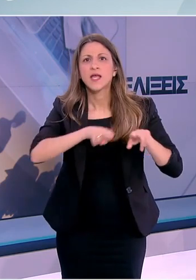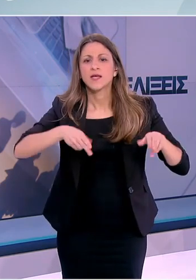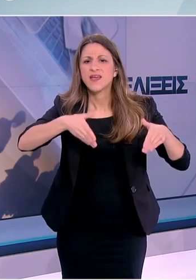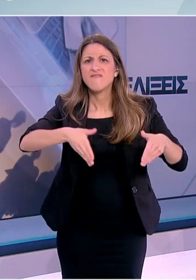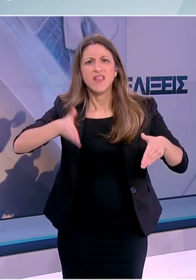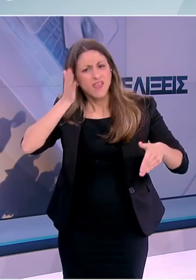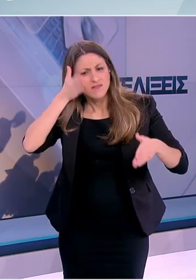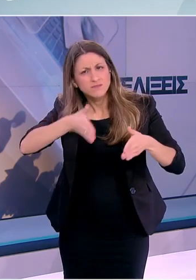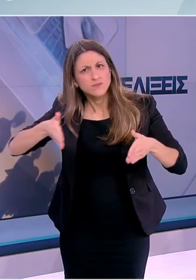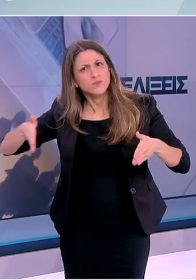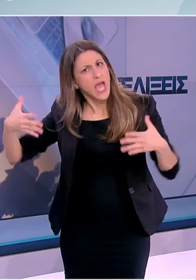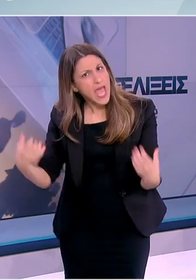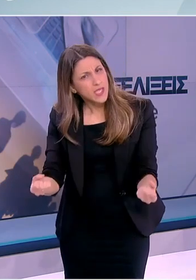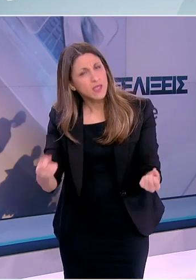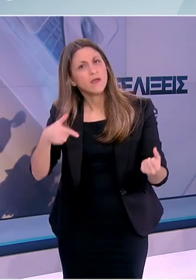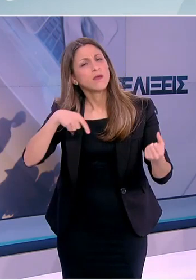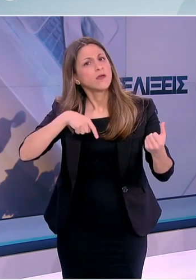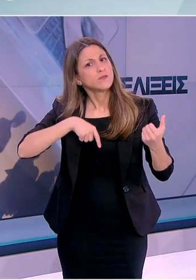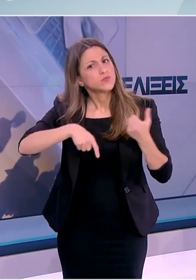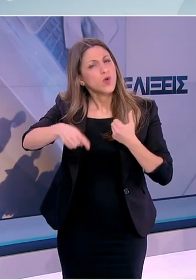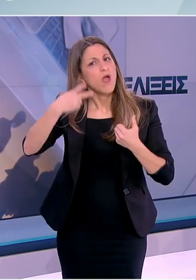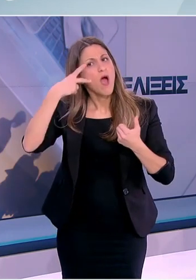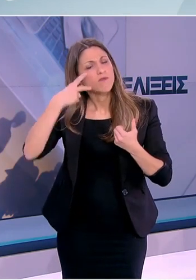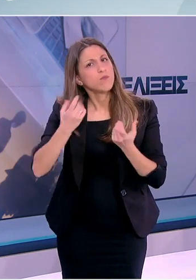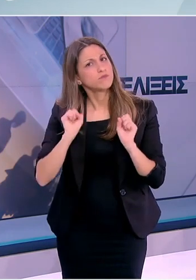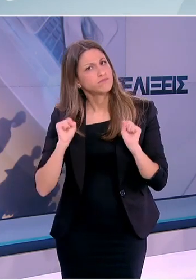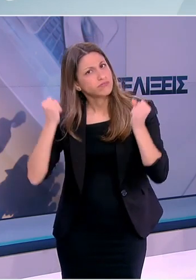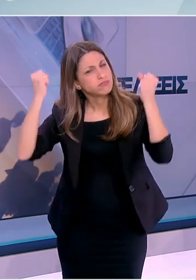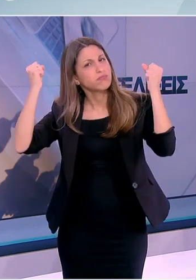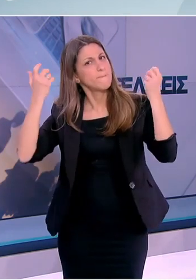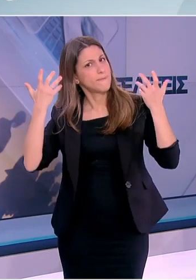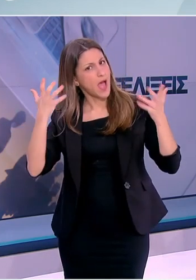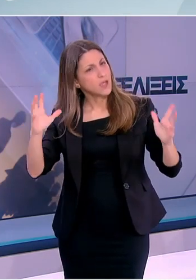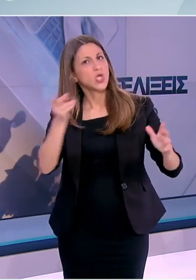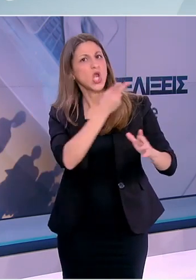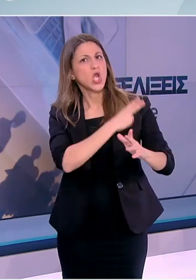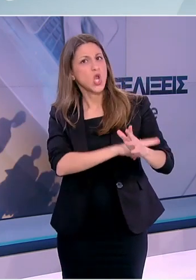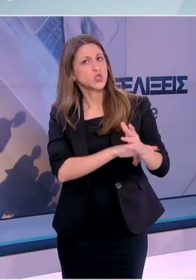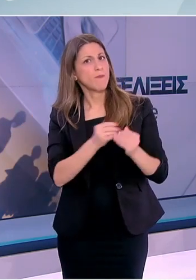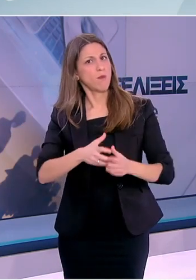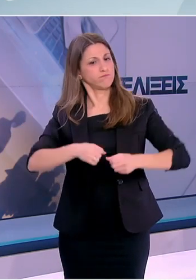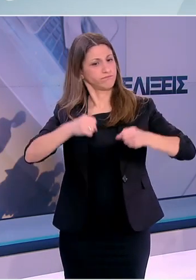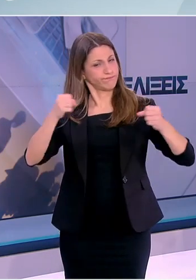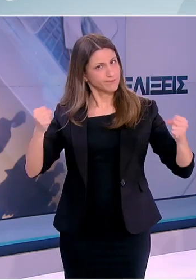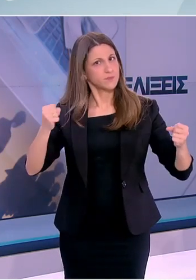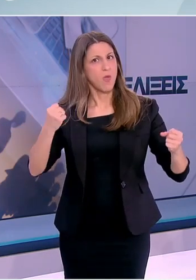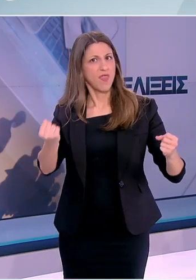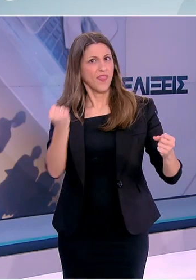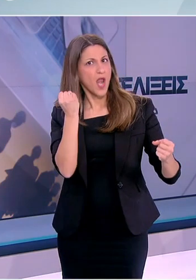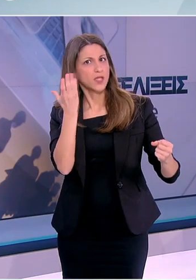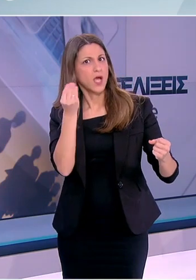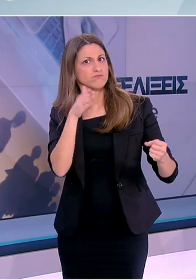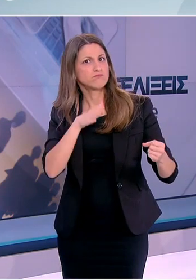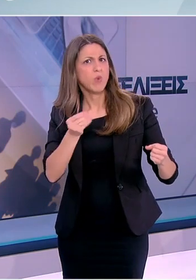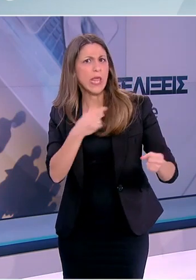και ευτυχώς έγιναν και ακόμα περισσότερες ενέργειες και ενδυναμώθηκε ακόμα περισσότερο. Μπορούν να μιλήσουν άλλοι γι' αυτό περισσότερο από